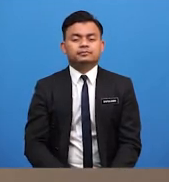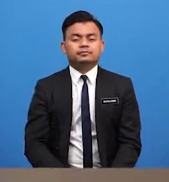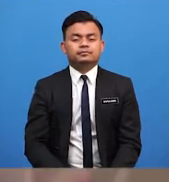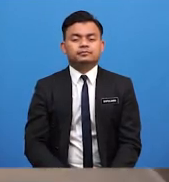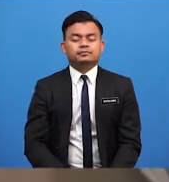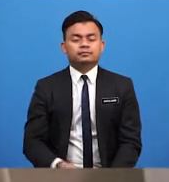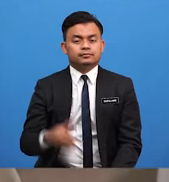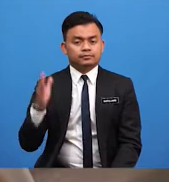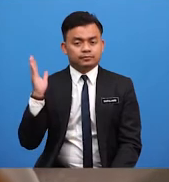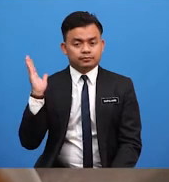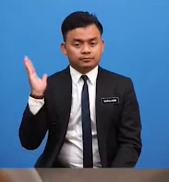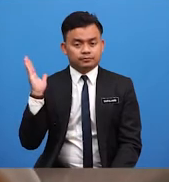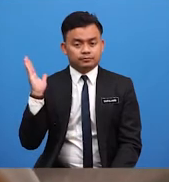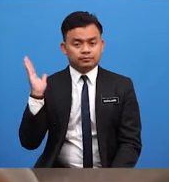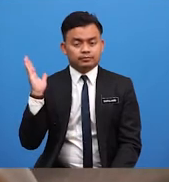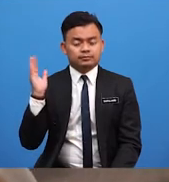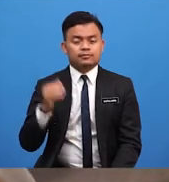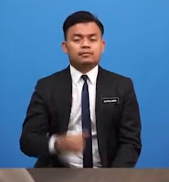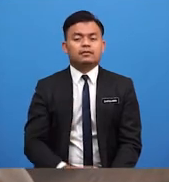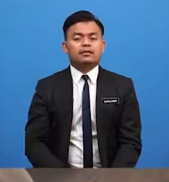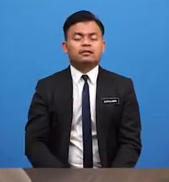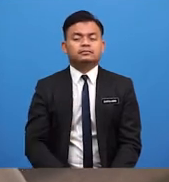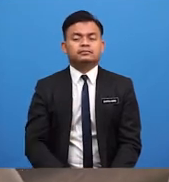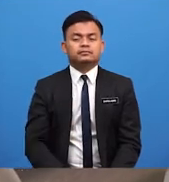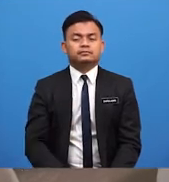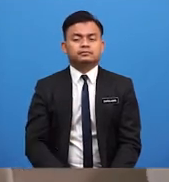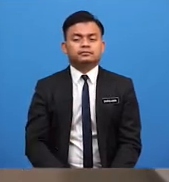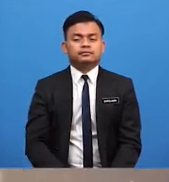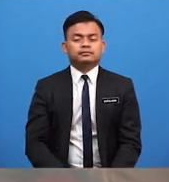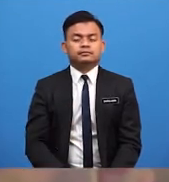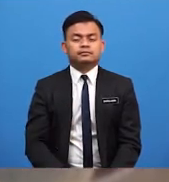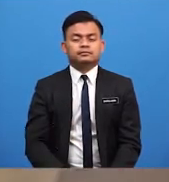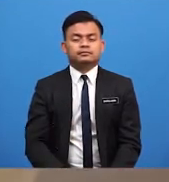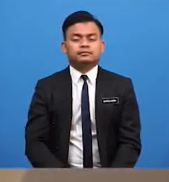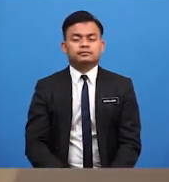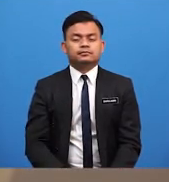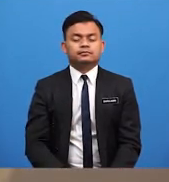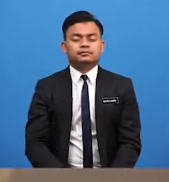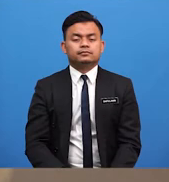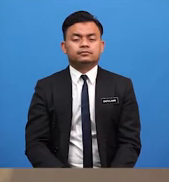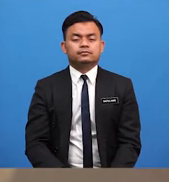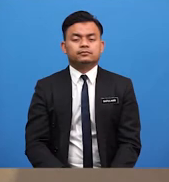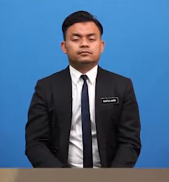6 biji cili kering yang telah direbus dan ditoskan.